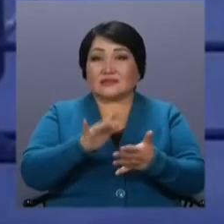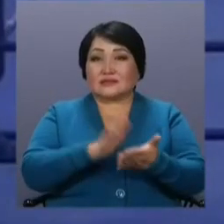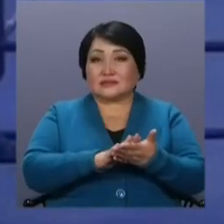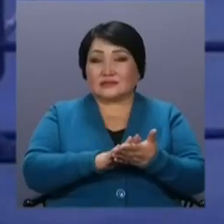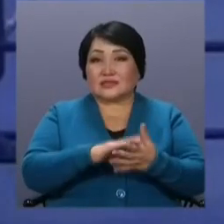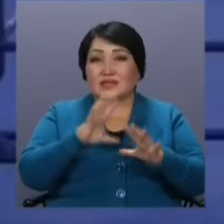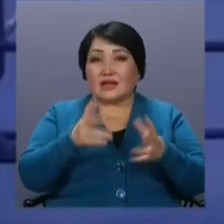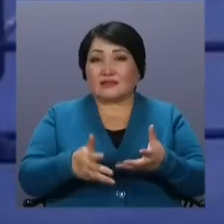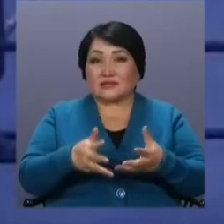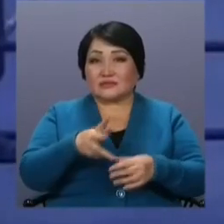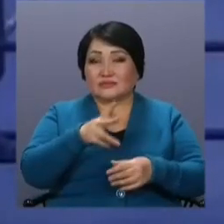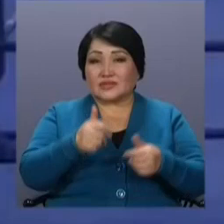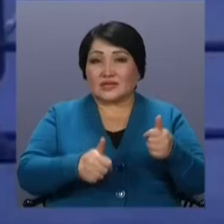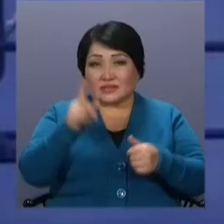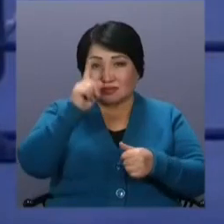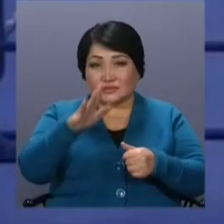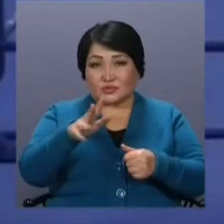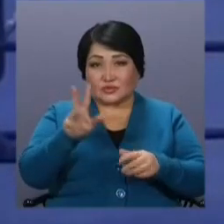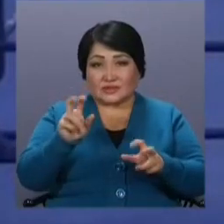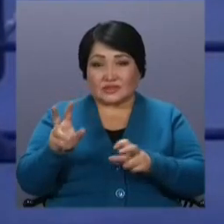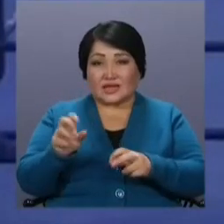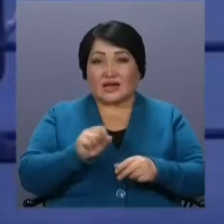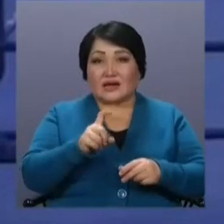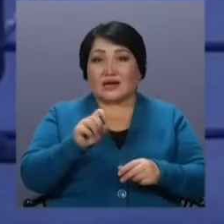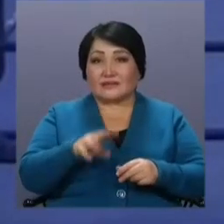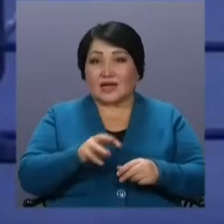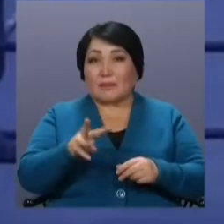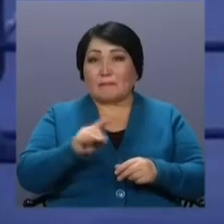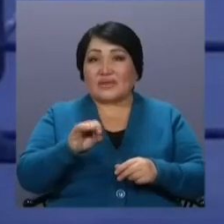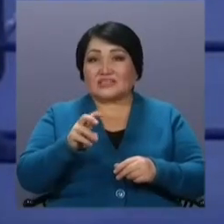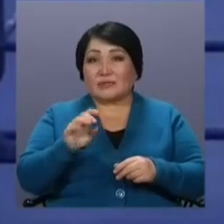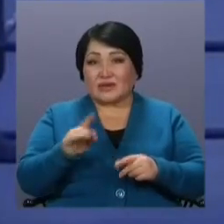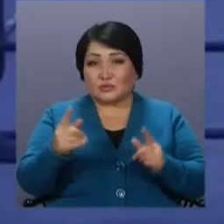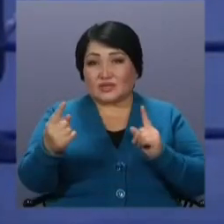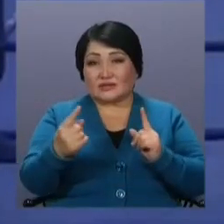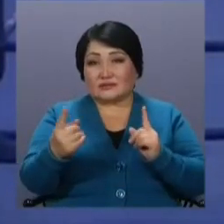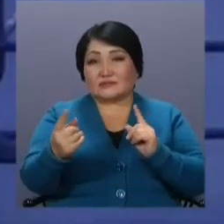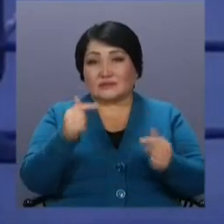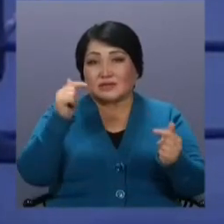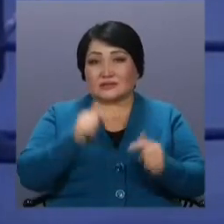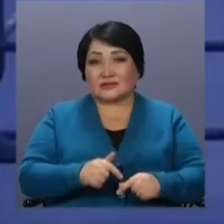чемпионы атағына егер Рахат Маржықбаев өзінің қарсыласы Аман Қазанғаповты